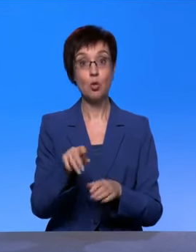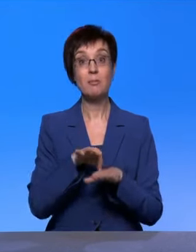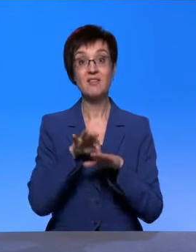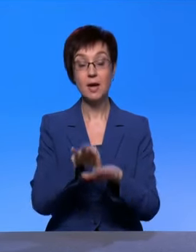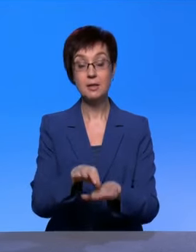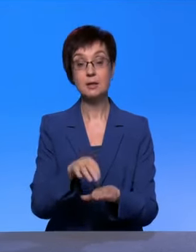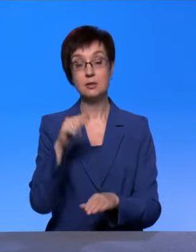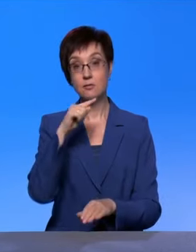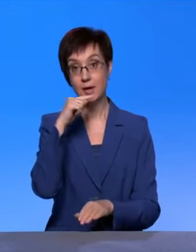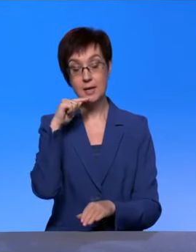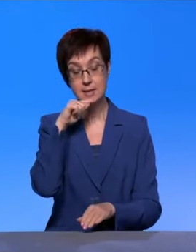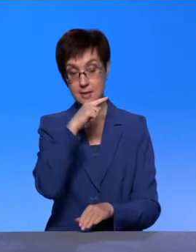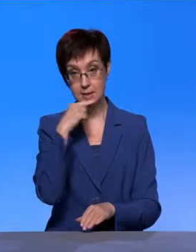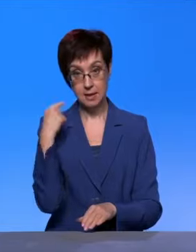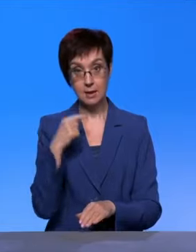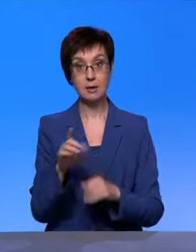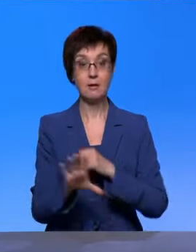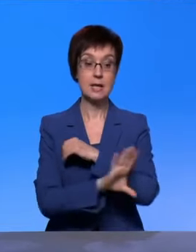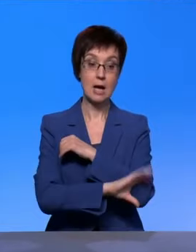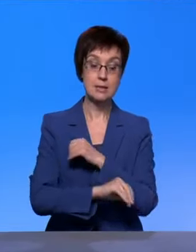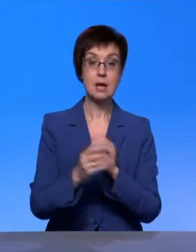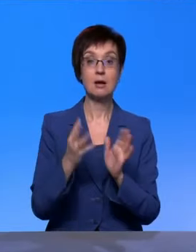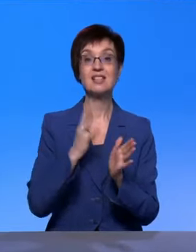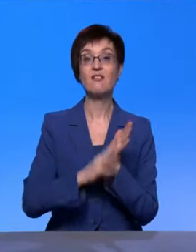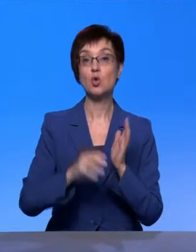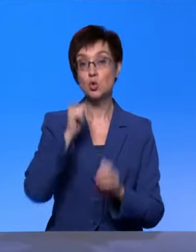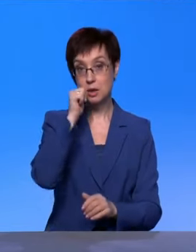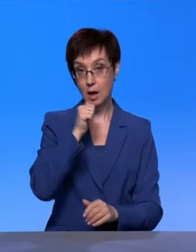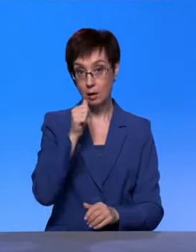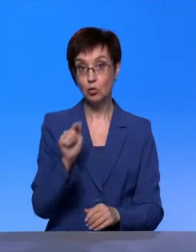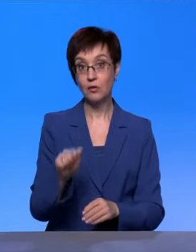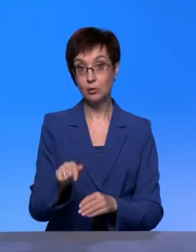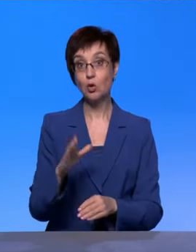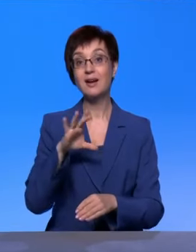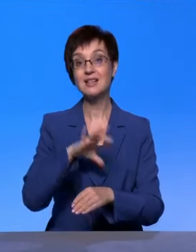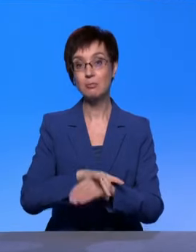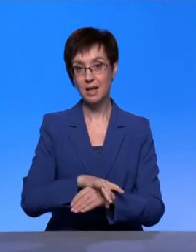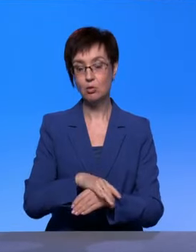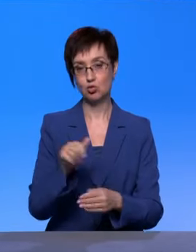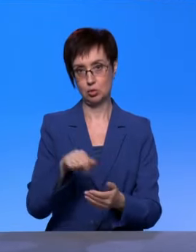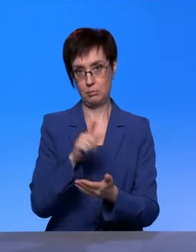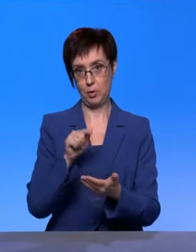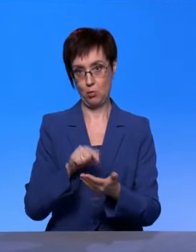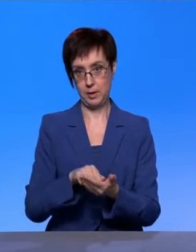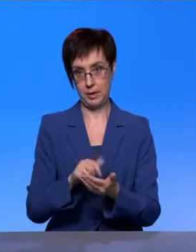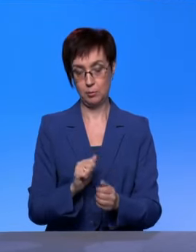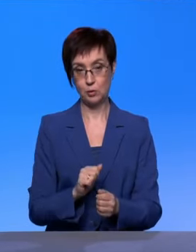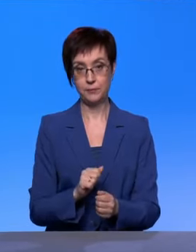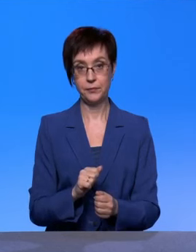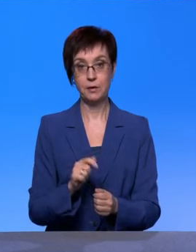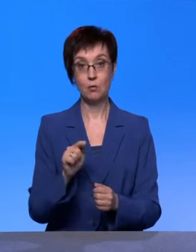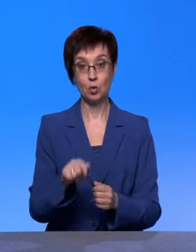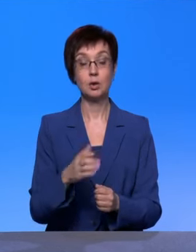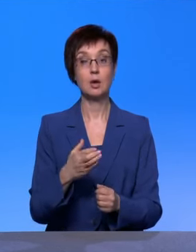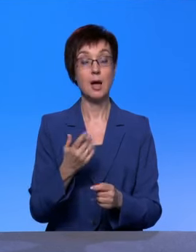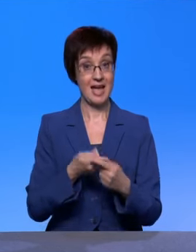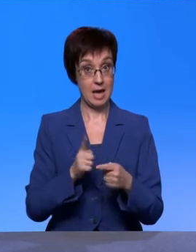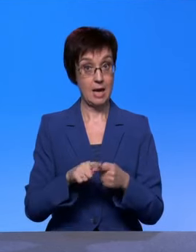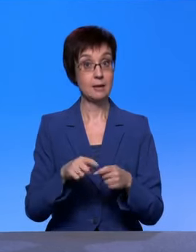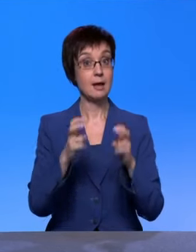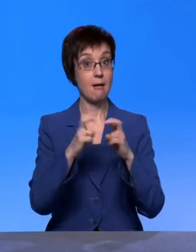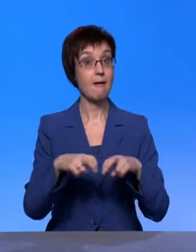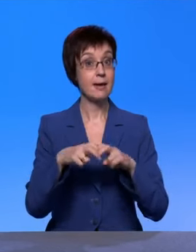проблемы. Он говорит, что мы там, неважно на каком мы месте, важно, что вот это исследование породило целую программу. Слушайте,